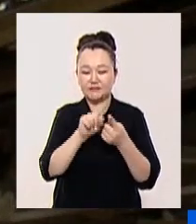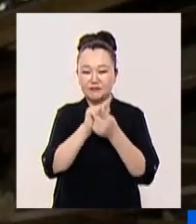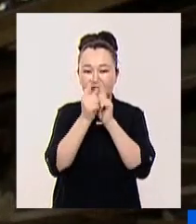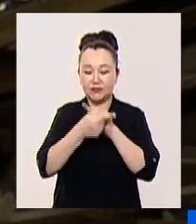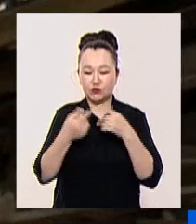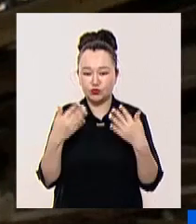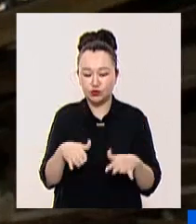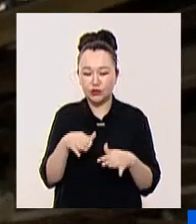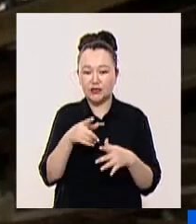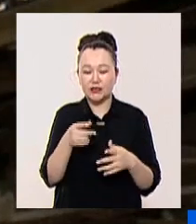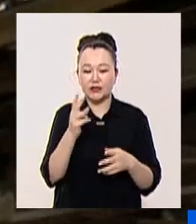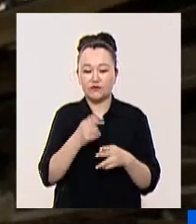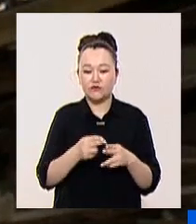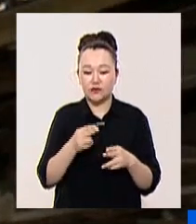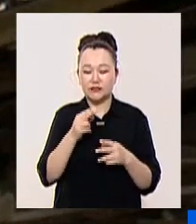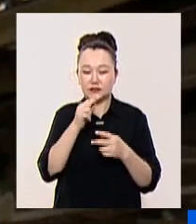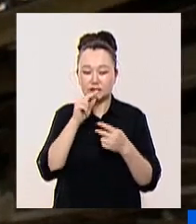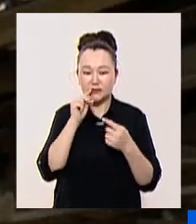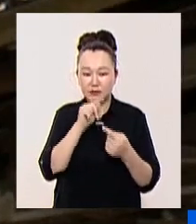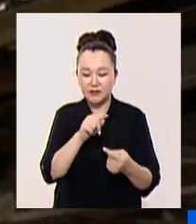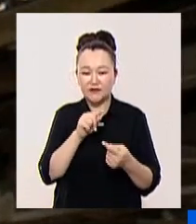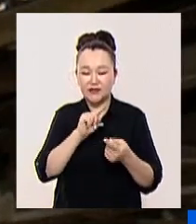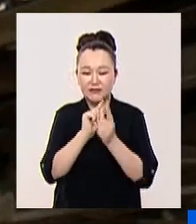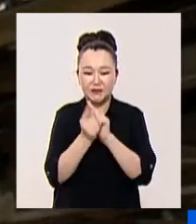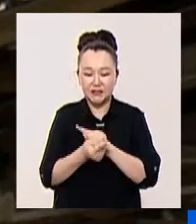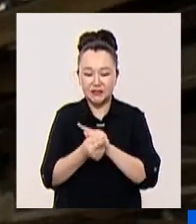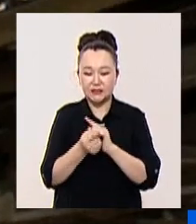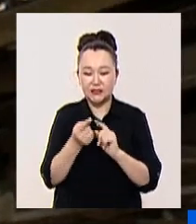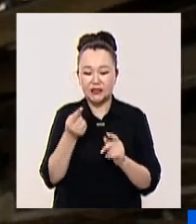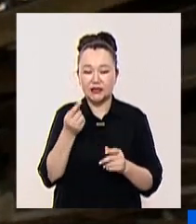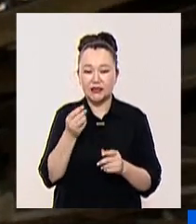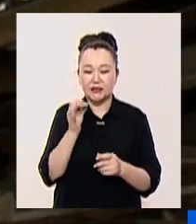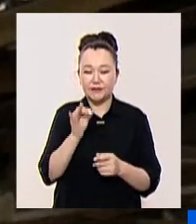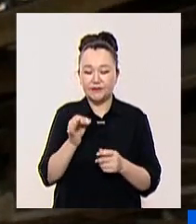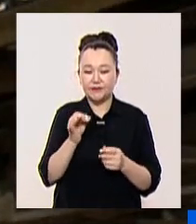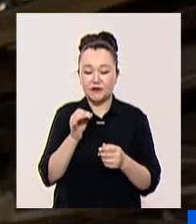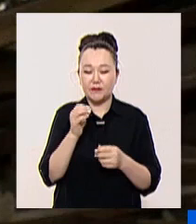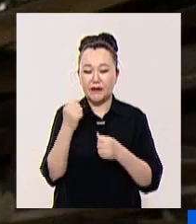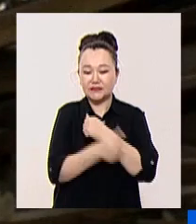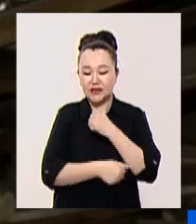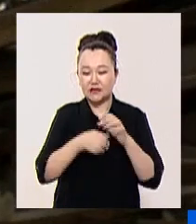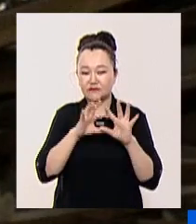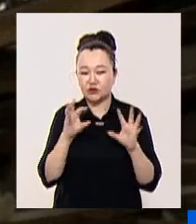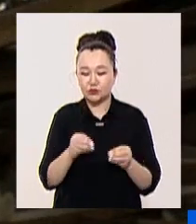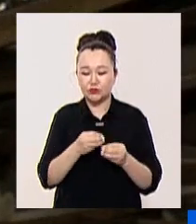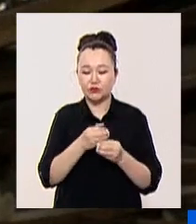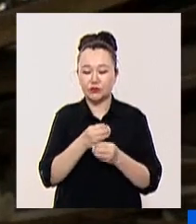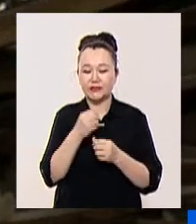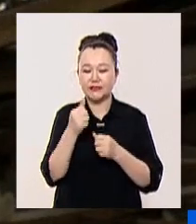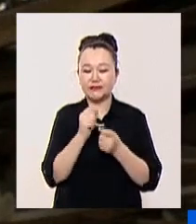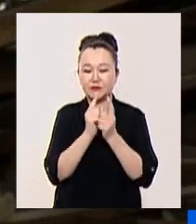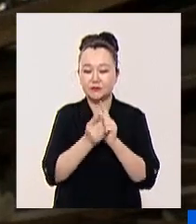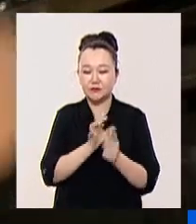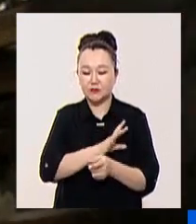твердость изменилась, это сопротивление изменилось, и модуль тоже изменился в худшую сторону, понимаете,